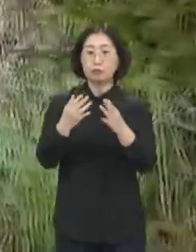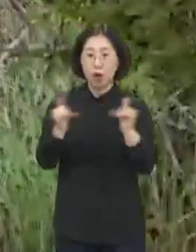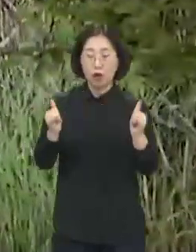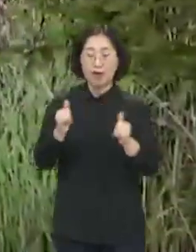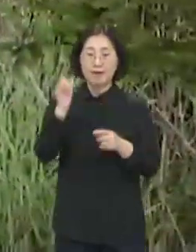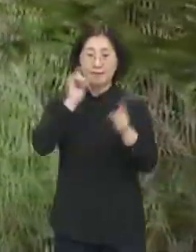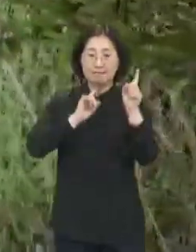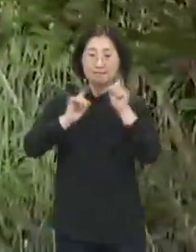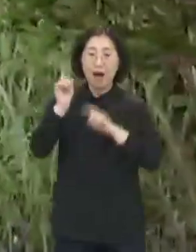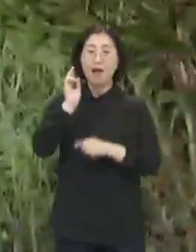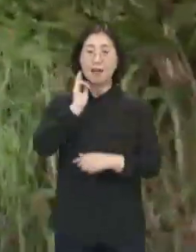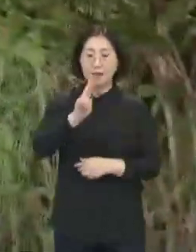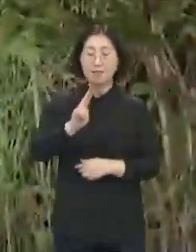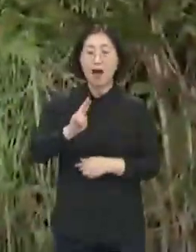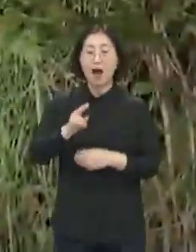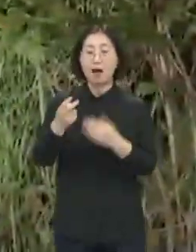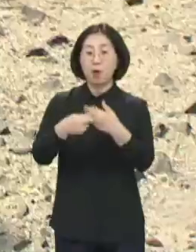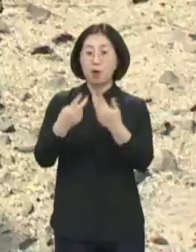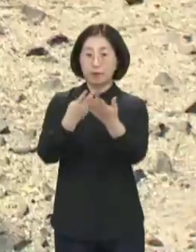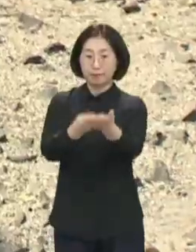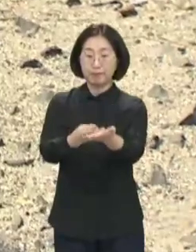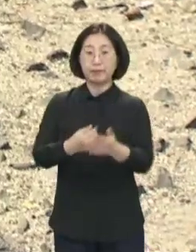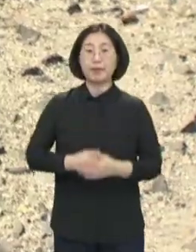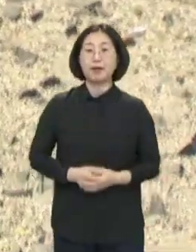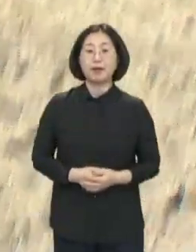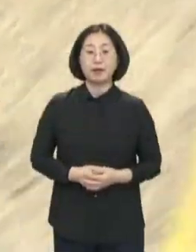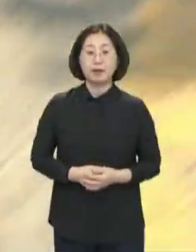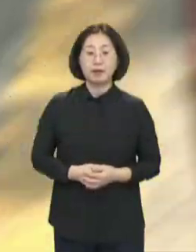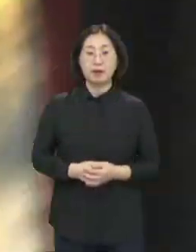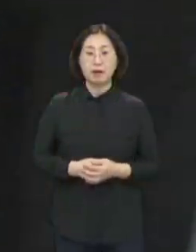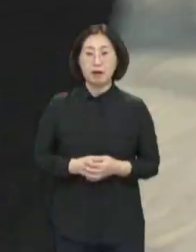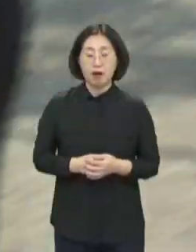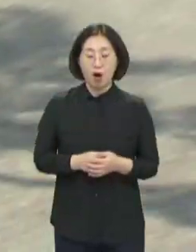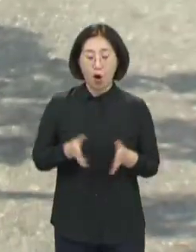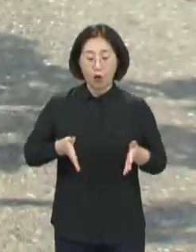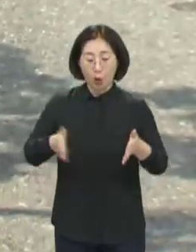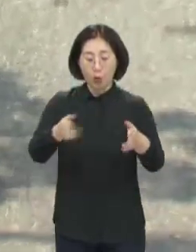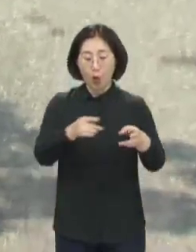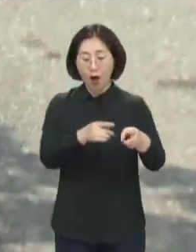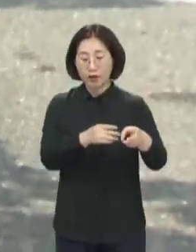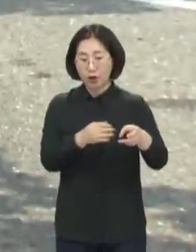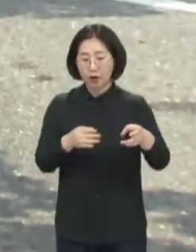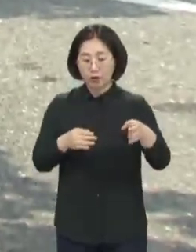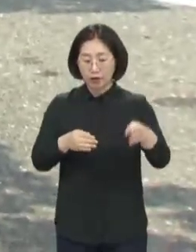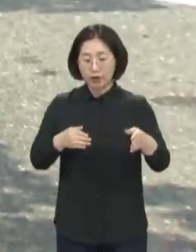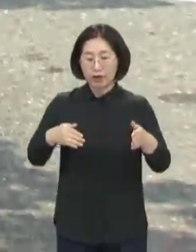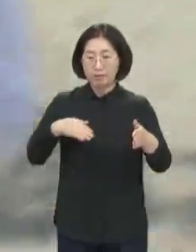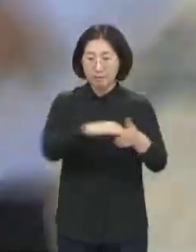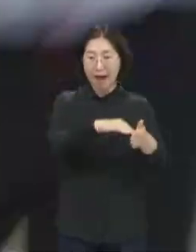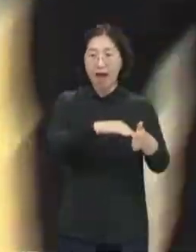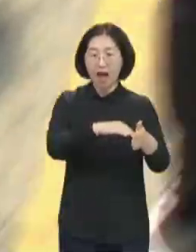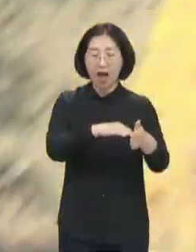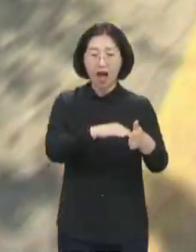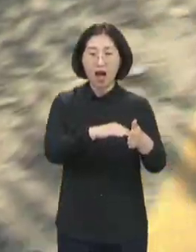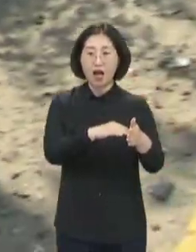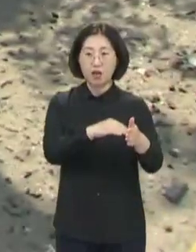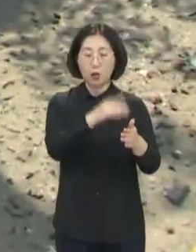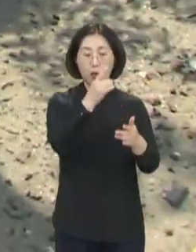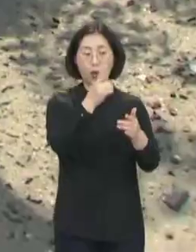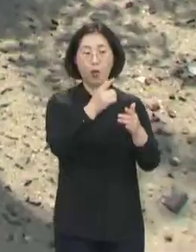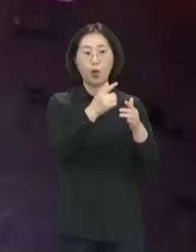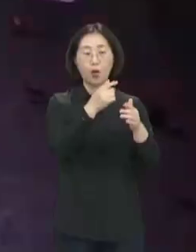경상을 입고 병원으로 옮겨졌습니다. 사고 여파로 도로 연석이 깨져 있고 이처럼 가로등도 부서진 채 떨어져